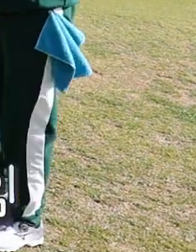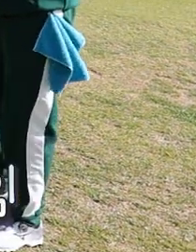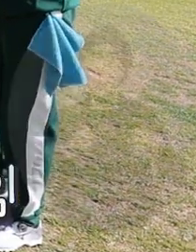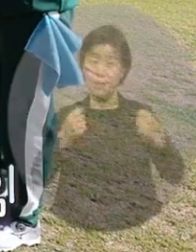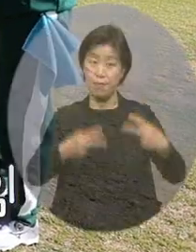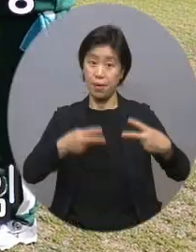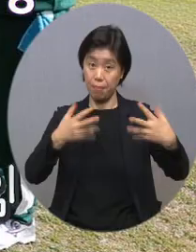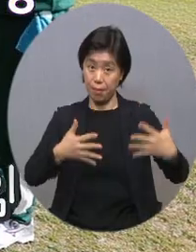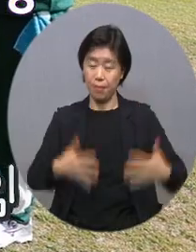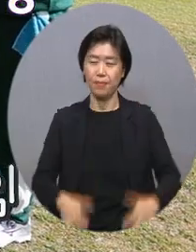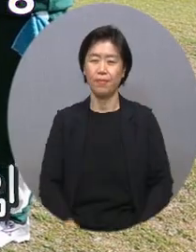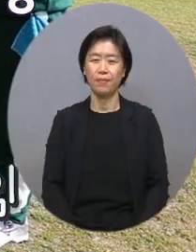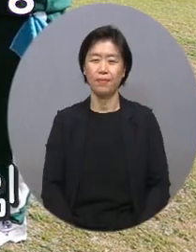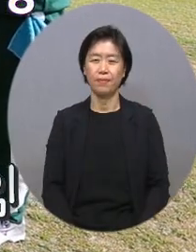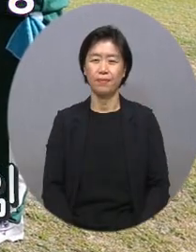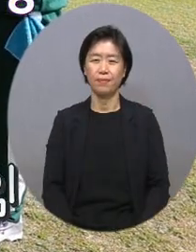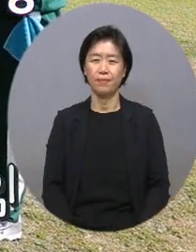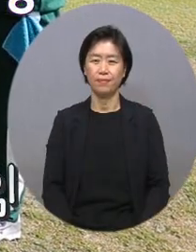가위바위보.